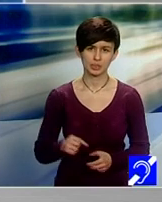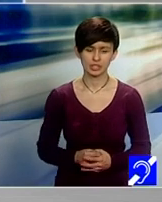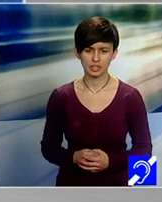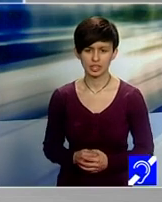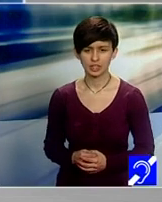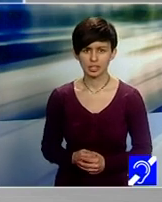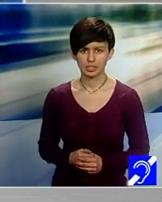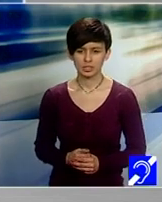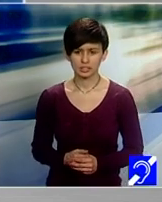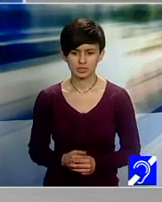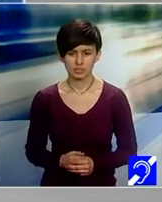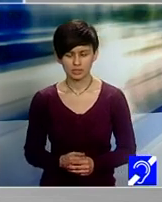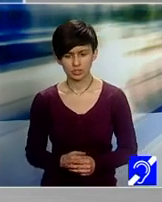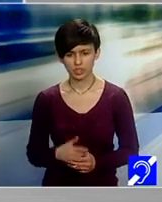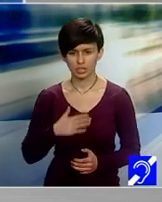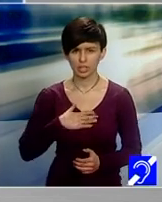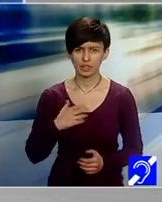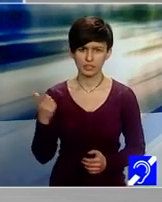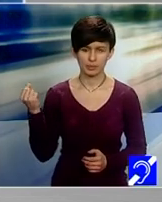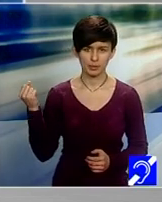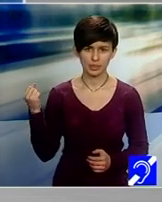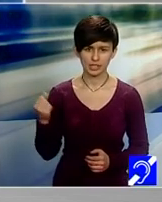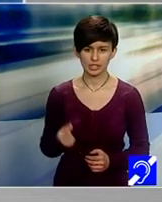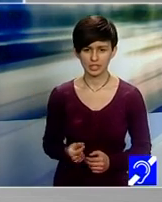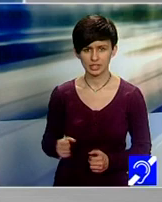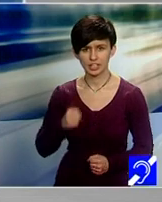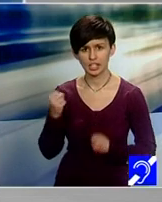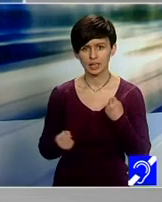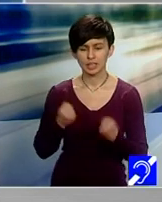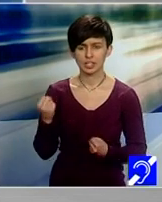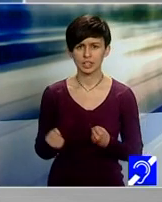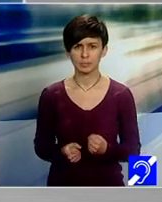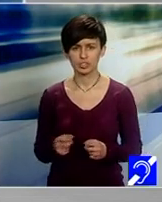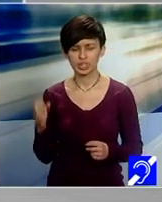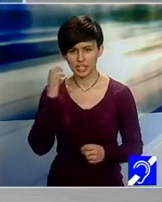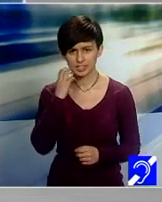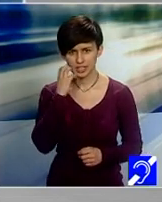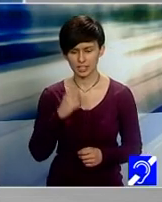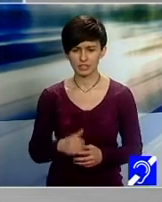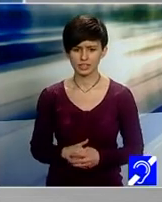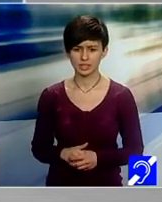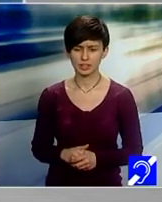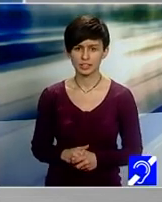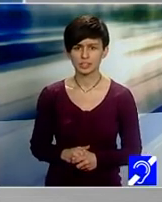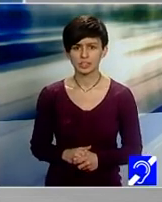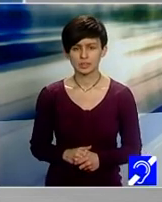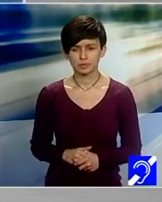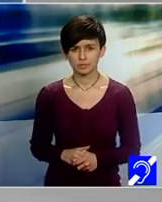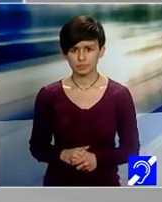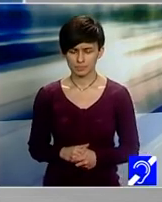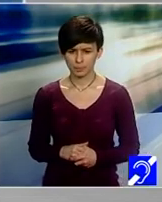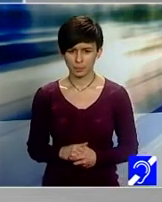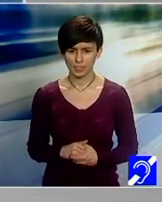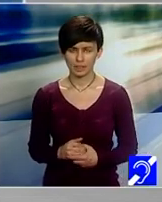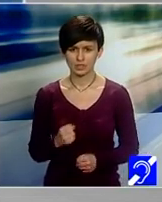cel mai important sunt partenerii noștri din cadrul Mișcării Internaționale Țărănești, din care facem parte, Via Campesina, unde facem frecvent și așa în mod foarte